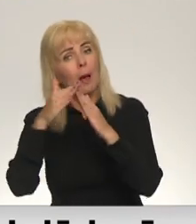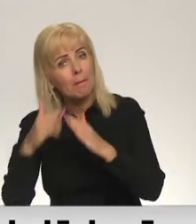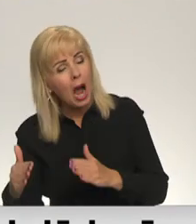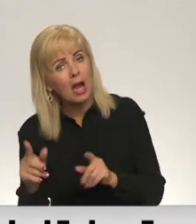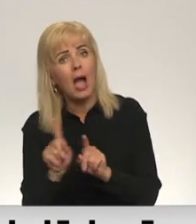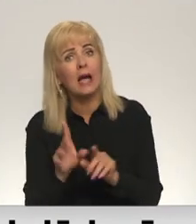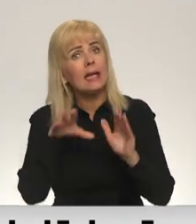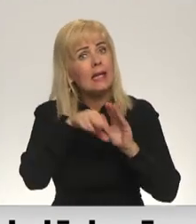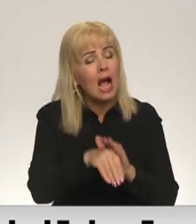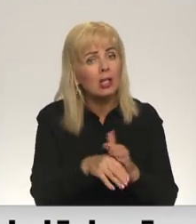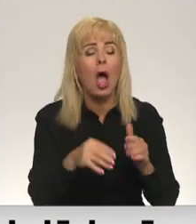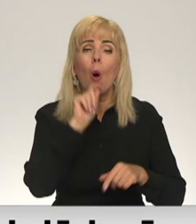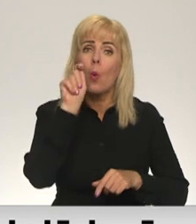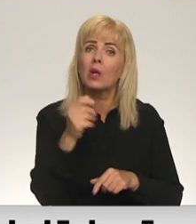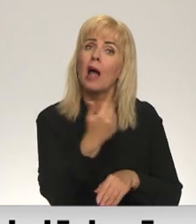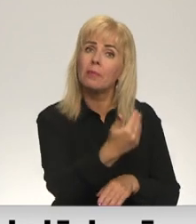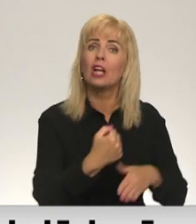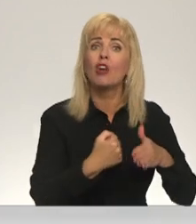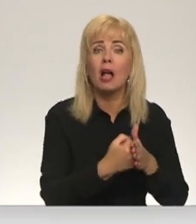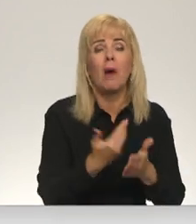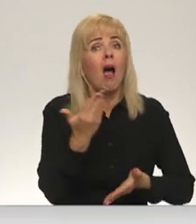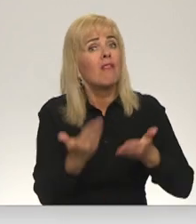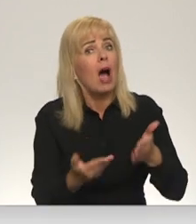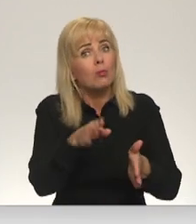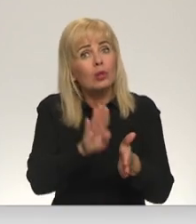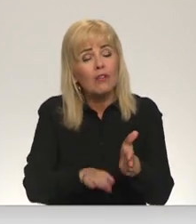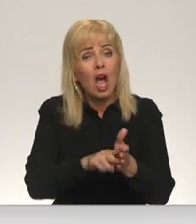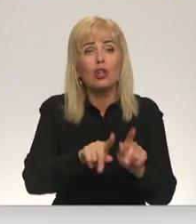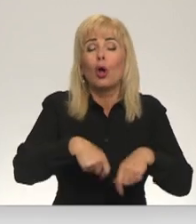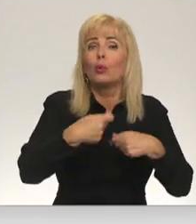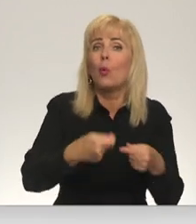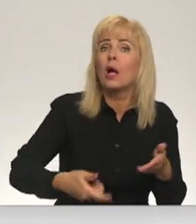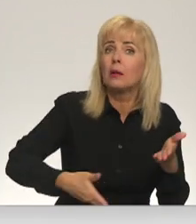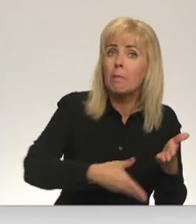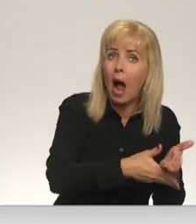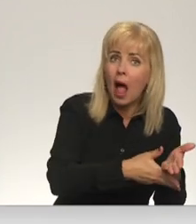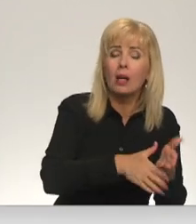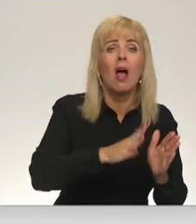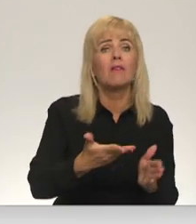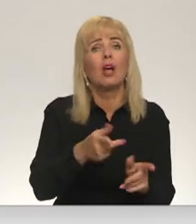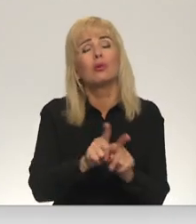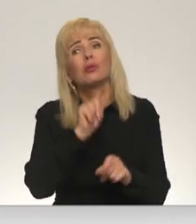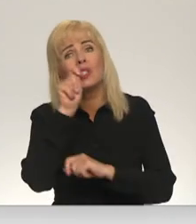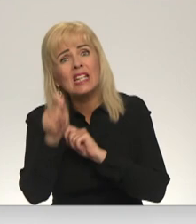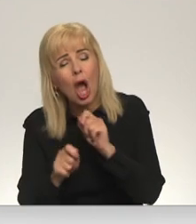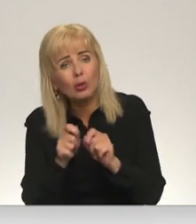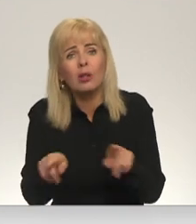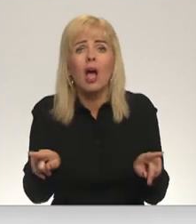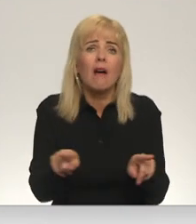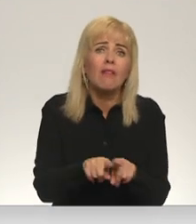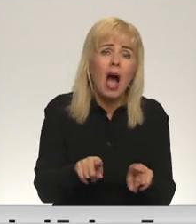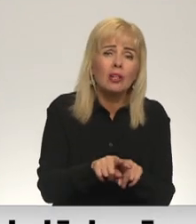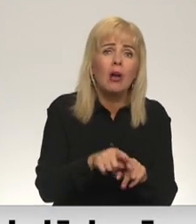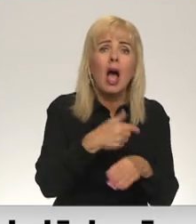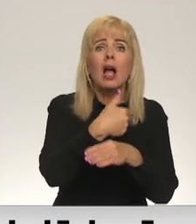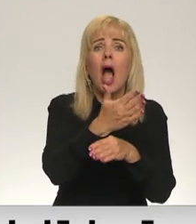Ukrainas atbalstā. Vai tas ir vienkārši palīdzības sniegšana, vai tas ir ziedošana, vai tas ir kaut vai